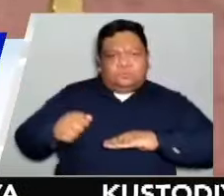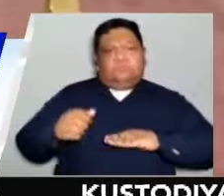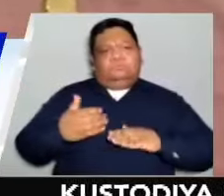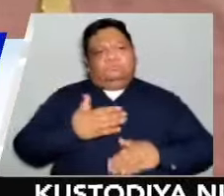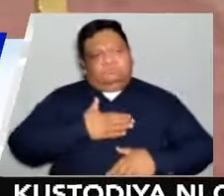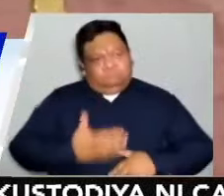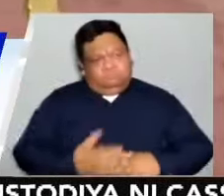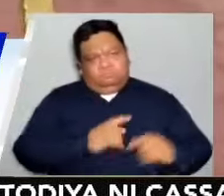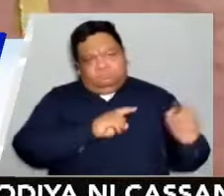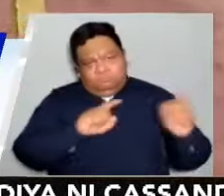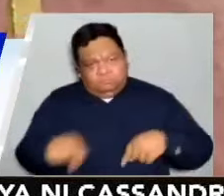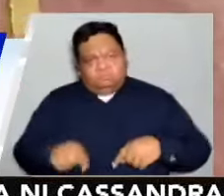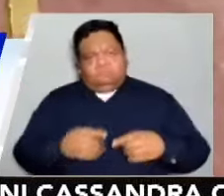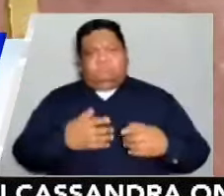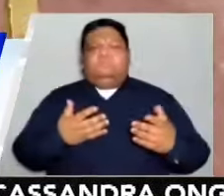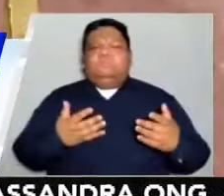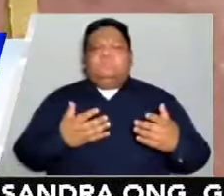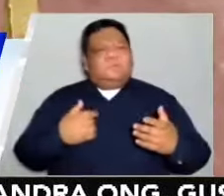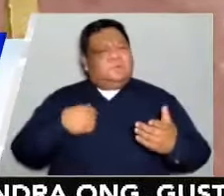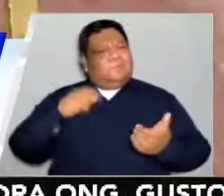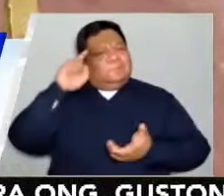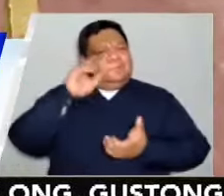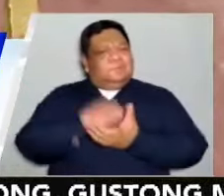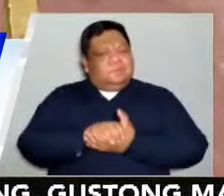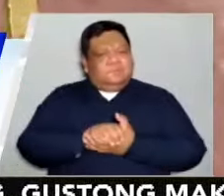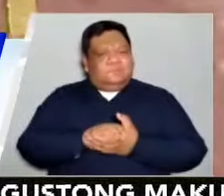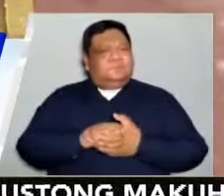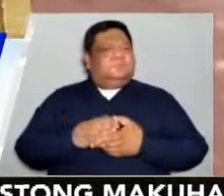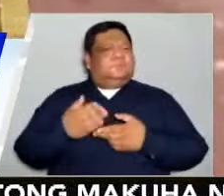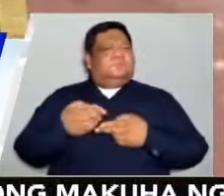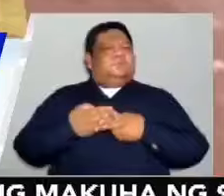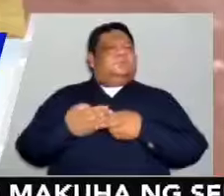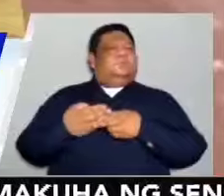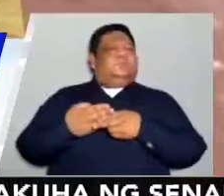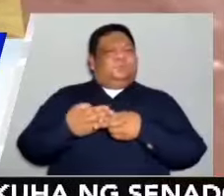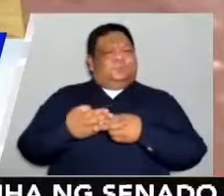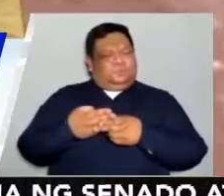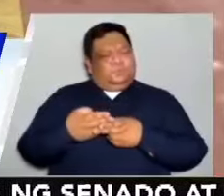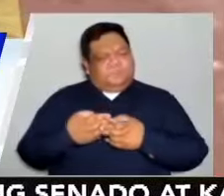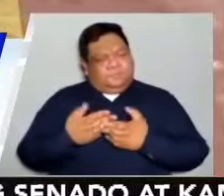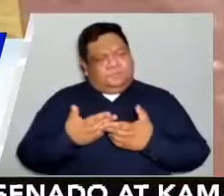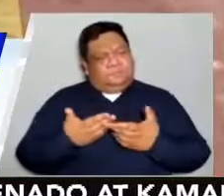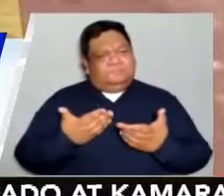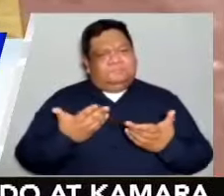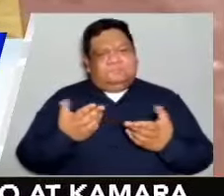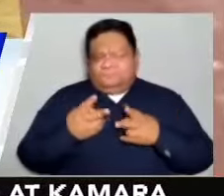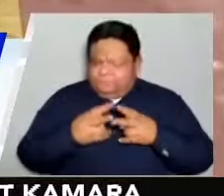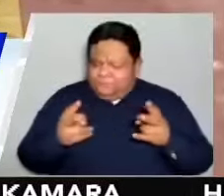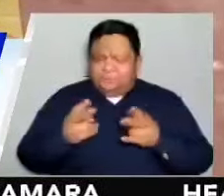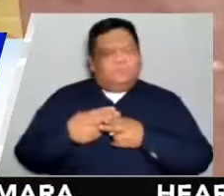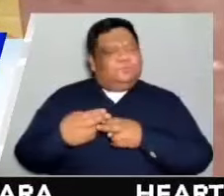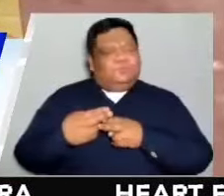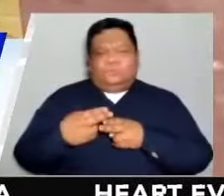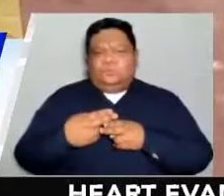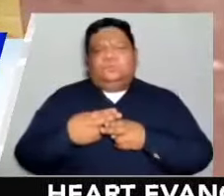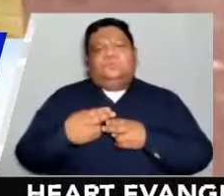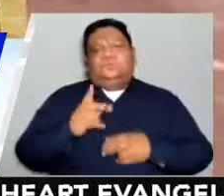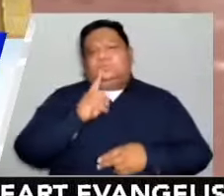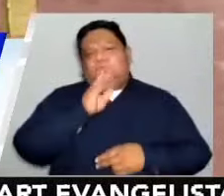very in in a very near future soon very sooner than we expect darating siya